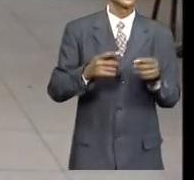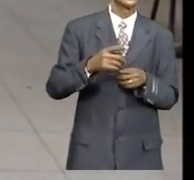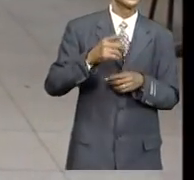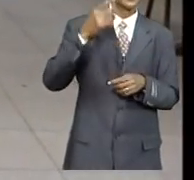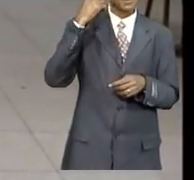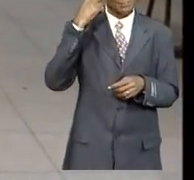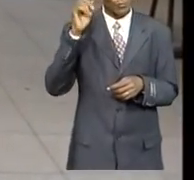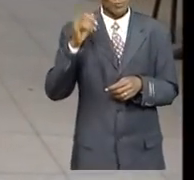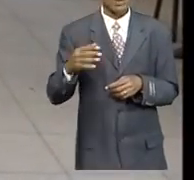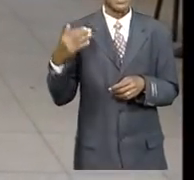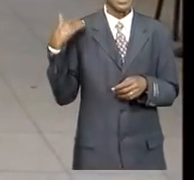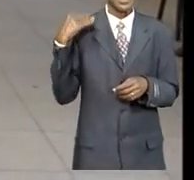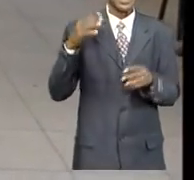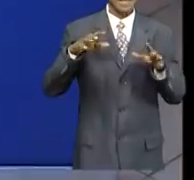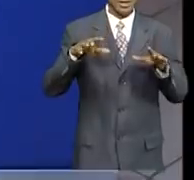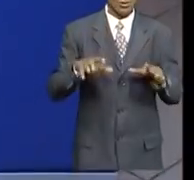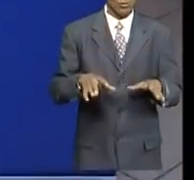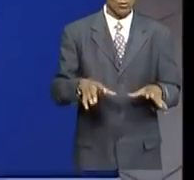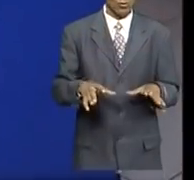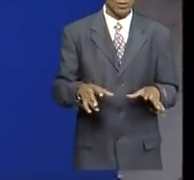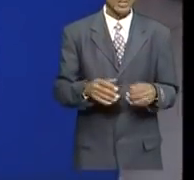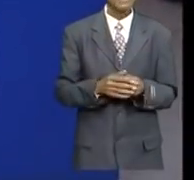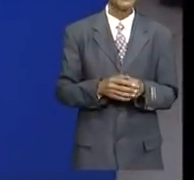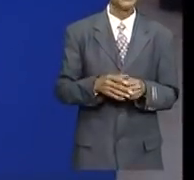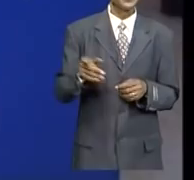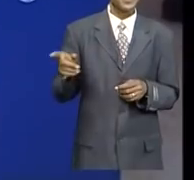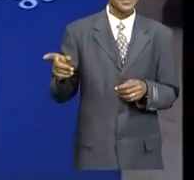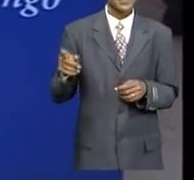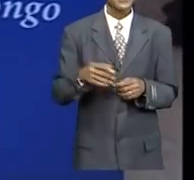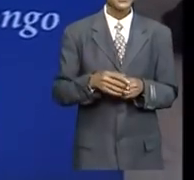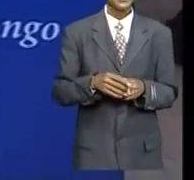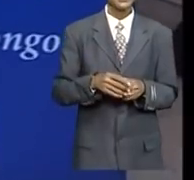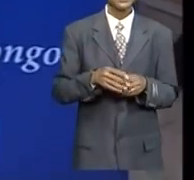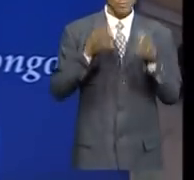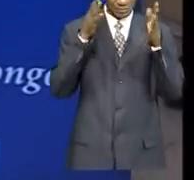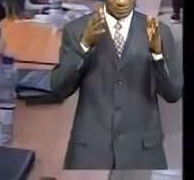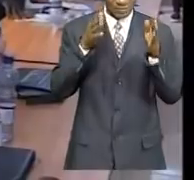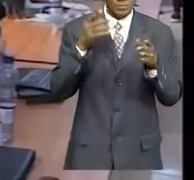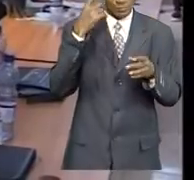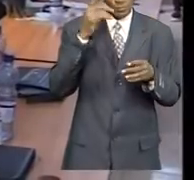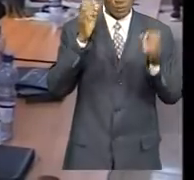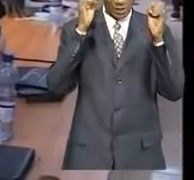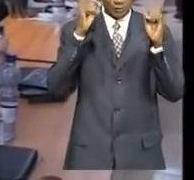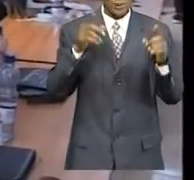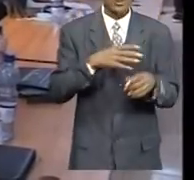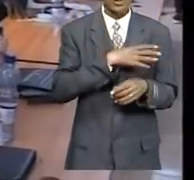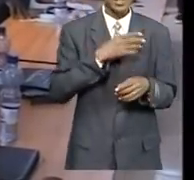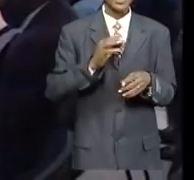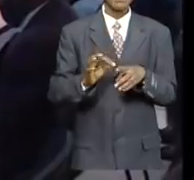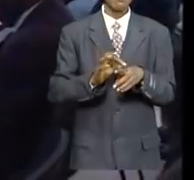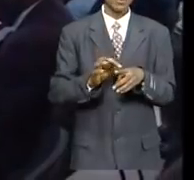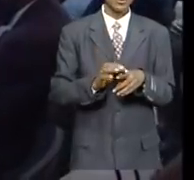L'État congolais dispose depuis 2015 de la stratégie sectorielle de l'éducation et de la formation